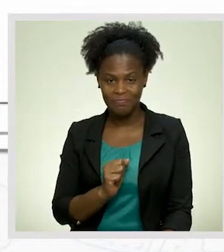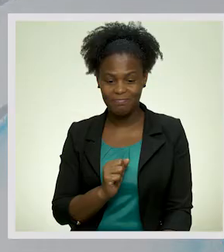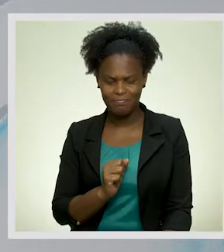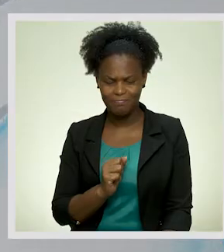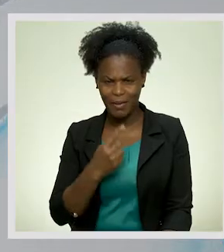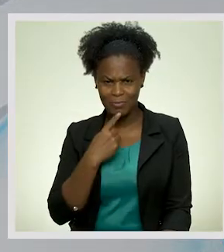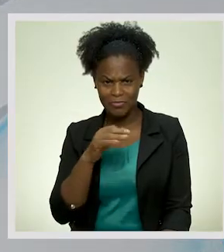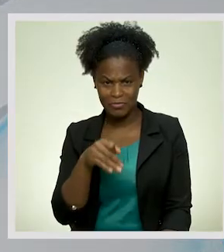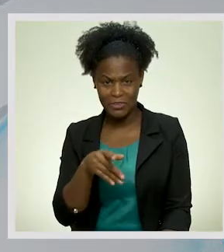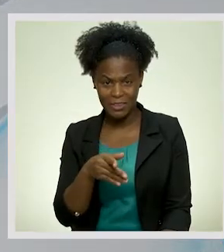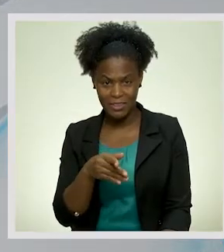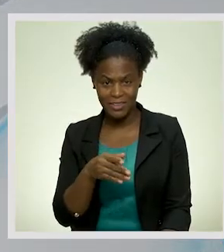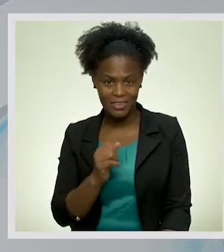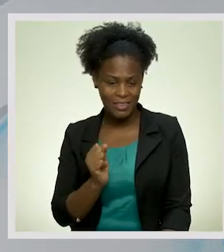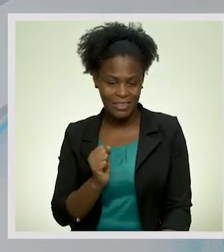C'est fini?